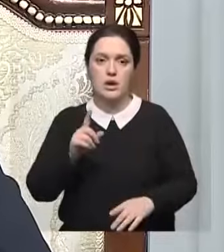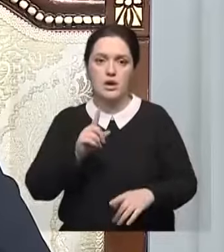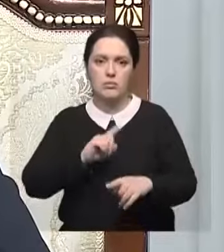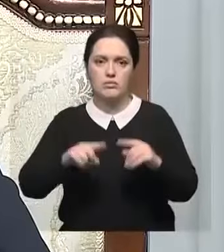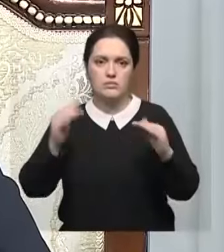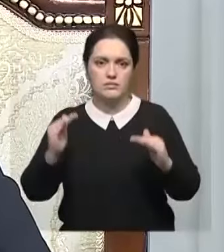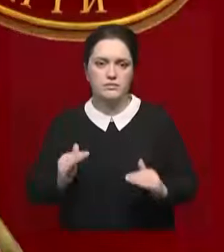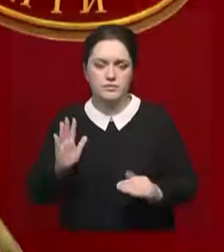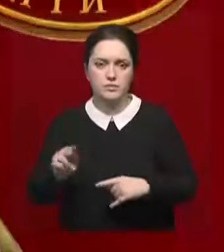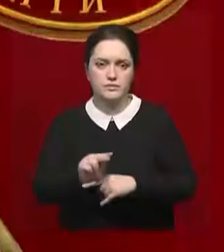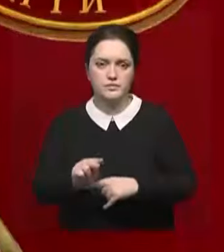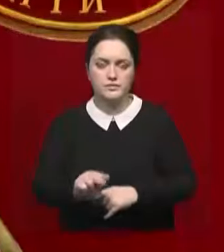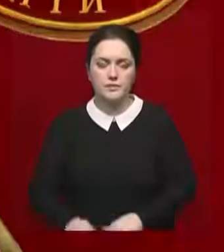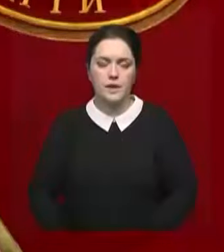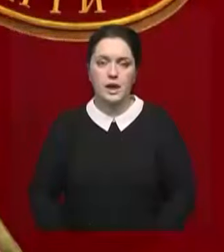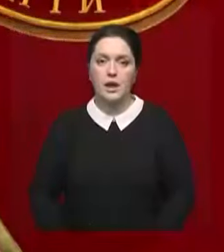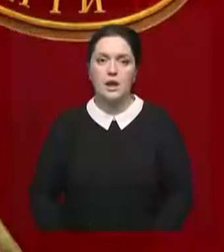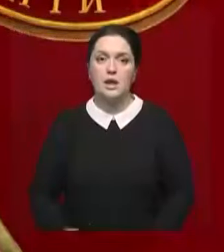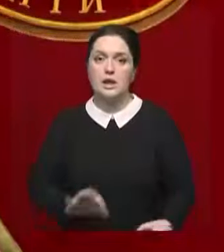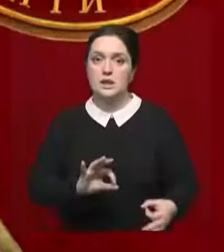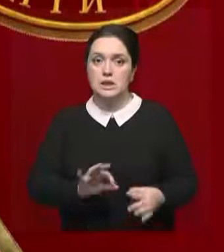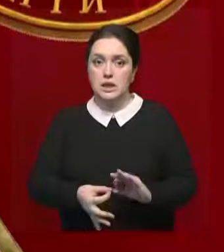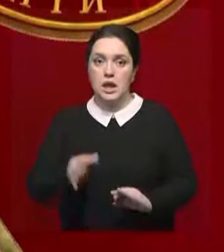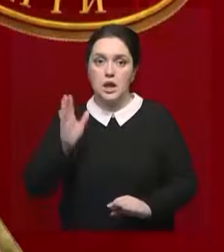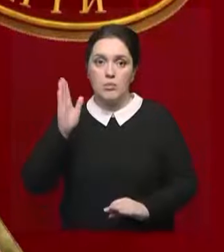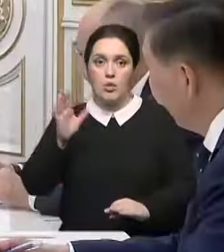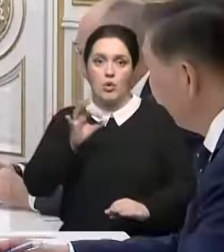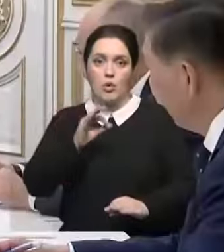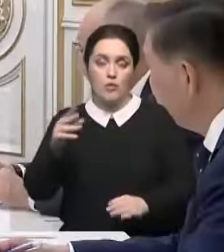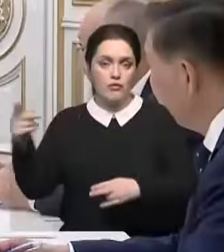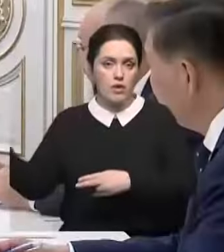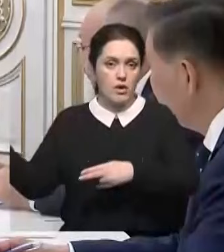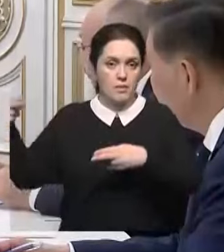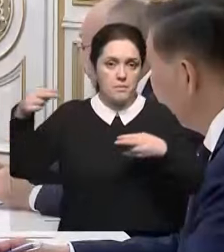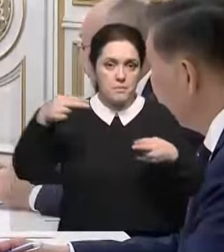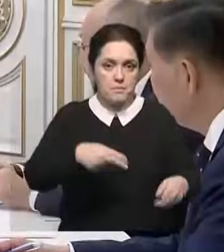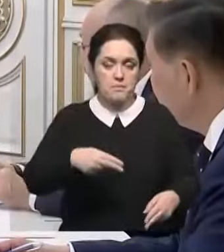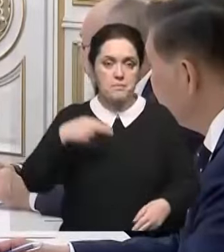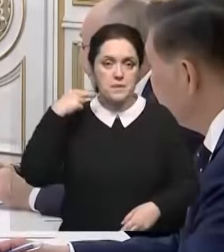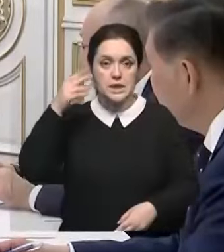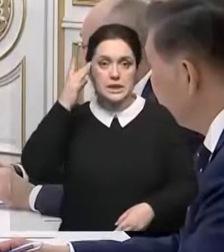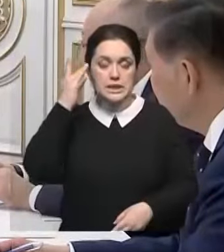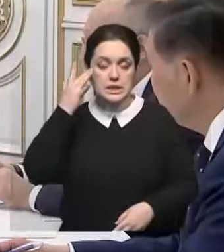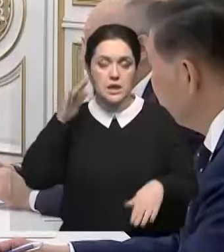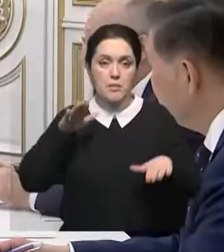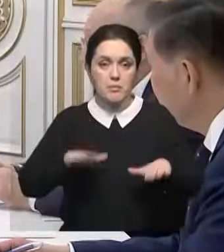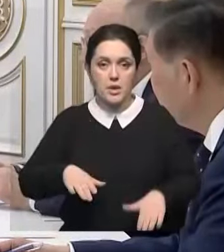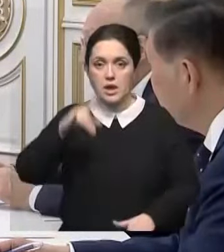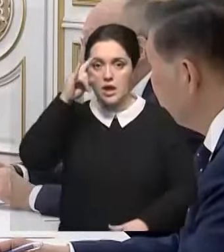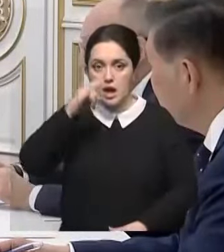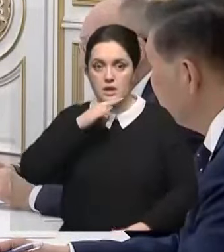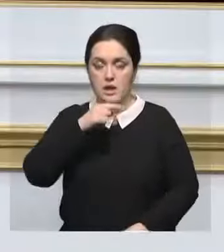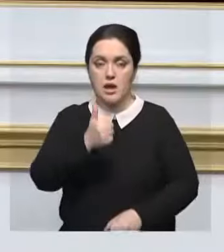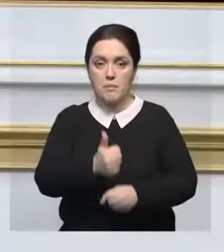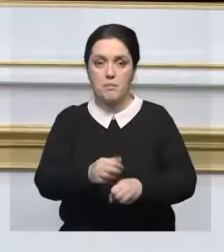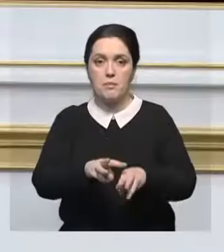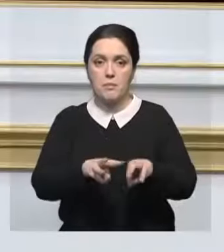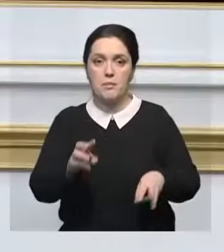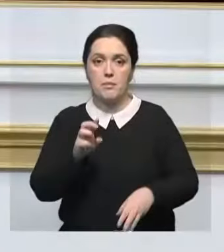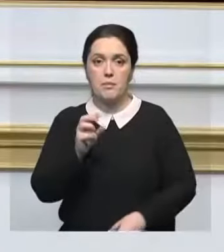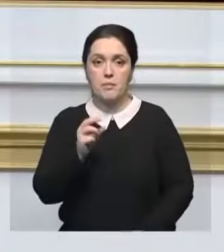минимальными. Детали предстоящего официального визита президента Кыргызстана Садыра Джапарова в Казахстан премьер-министр Олжас